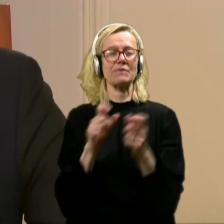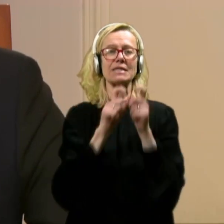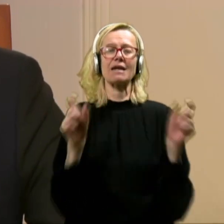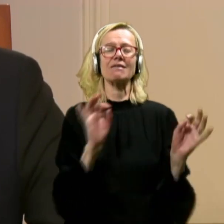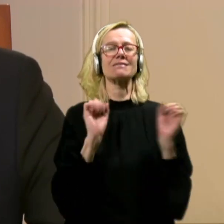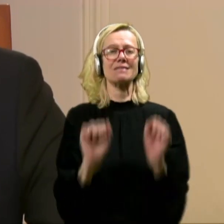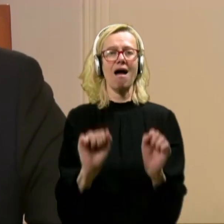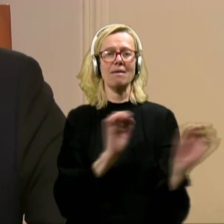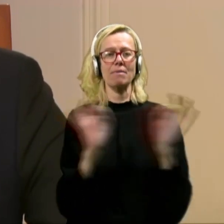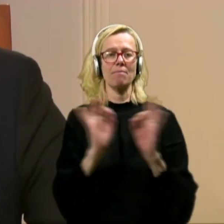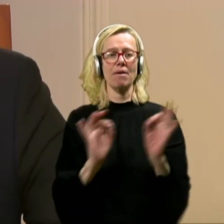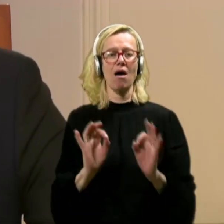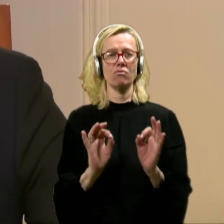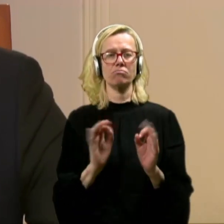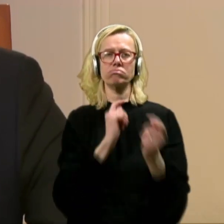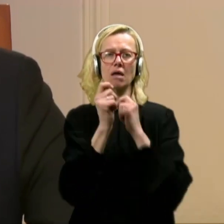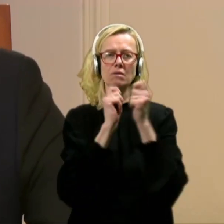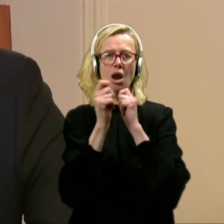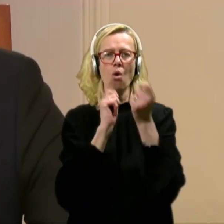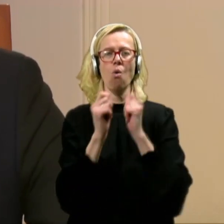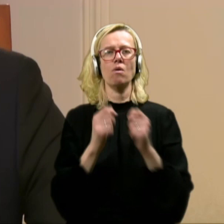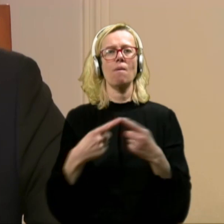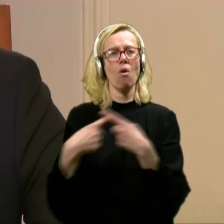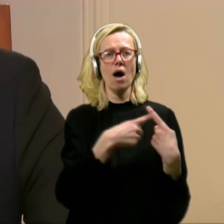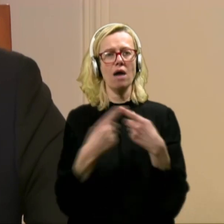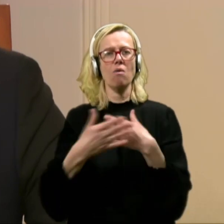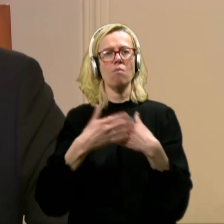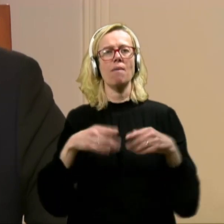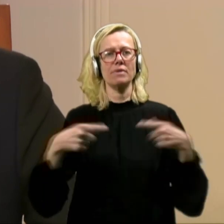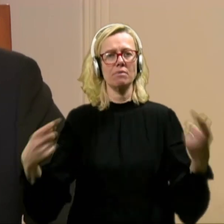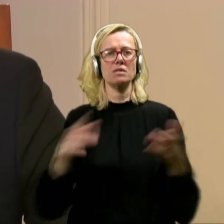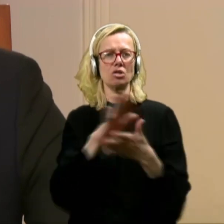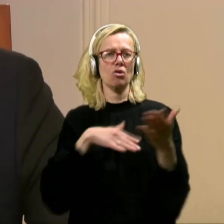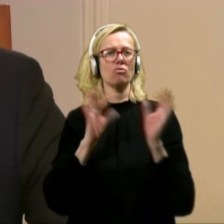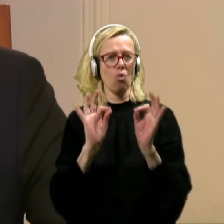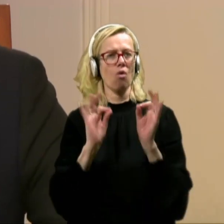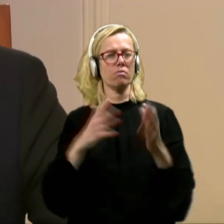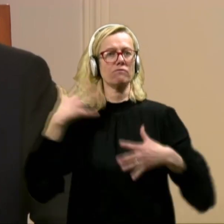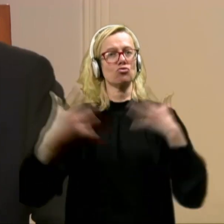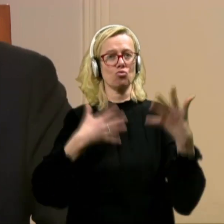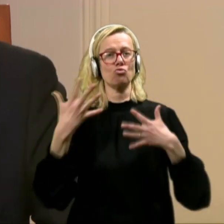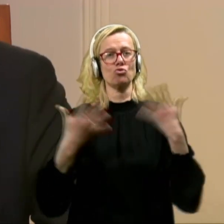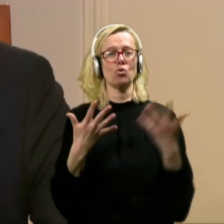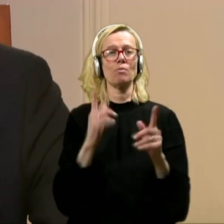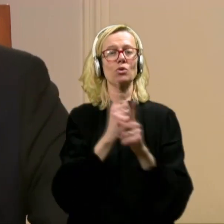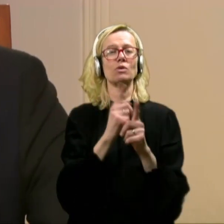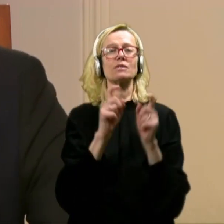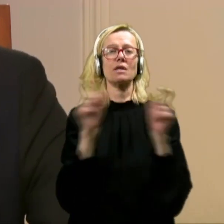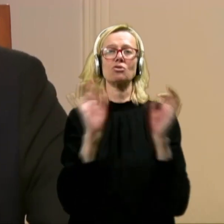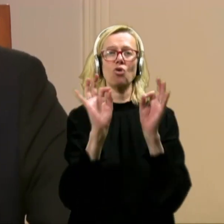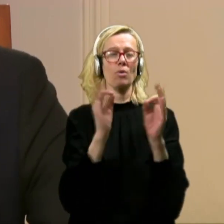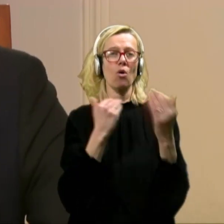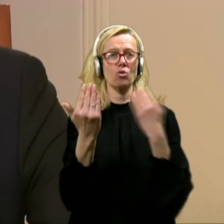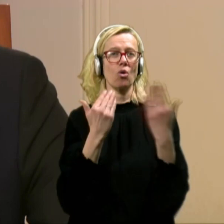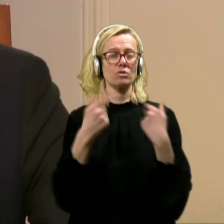stalne pripravljenosti na dialog, pogajanja ob epidemiji začeli v dobrem vzdušju in tudi zaradi dobrega odnosa